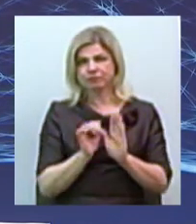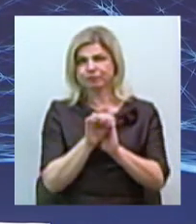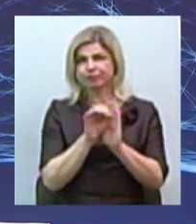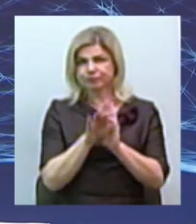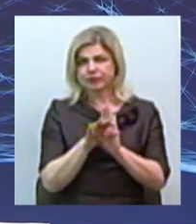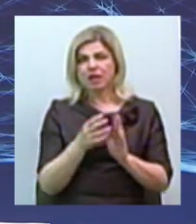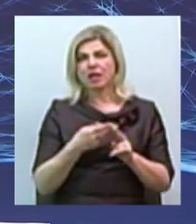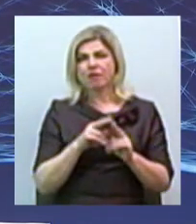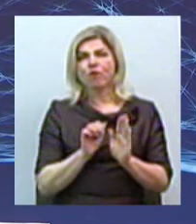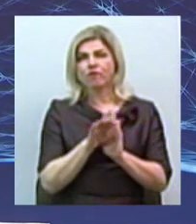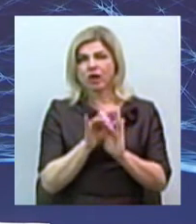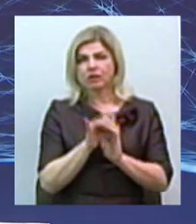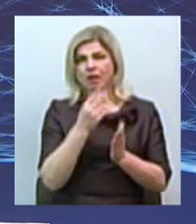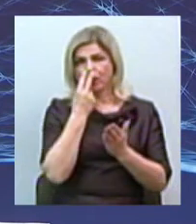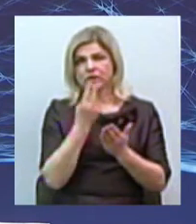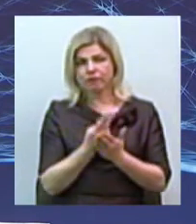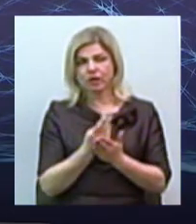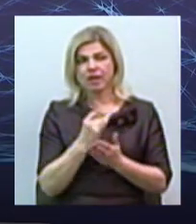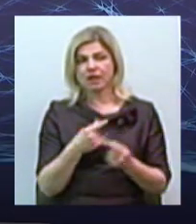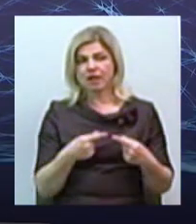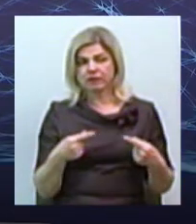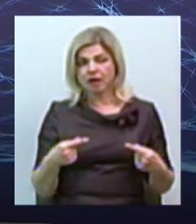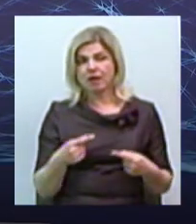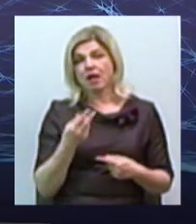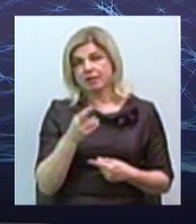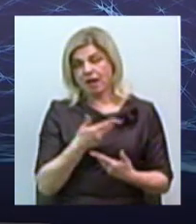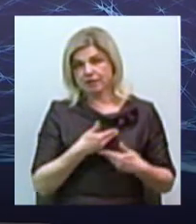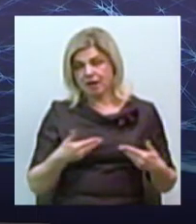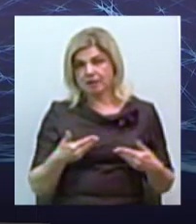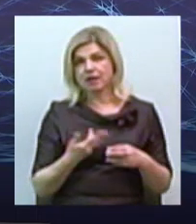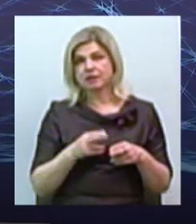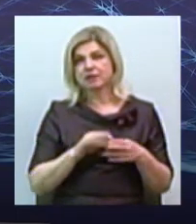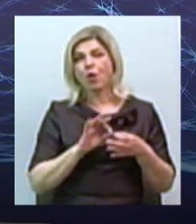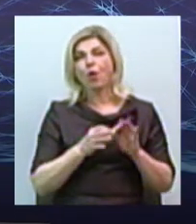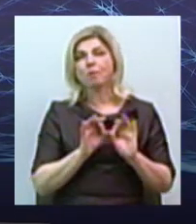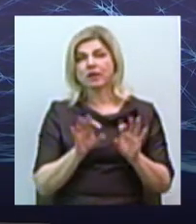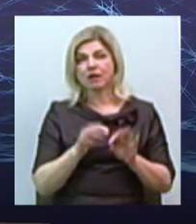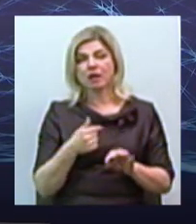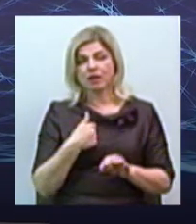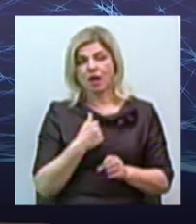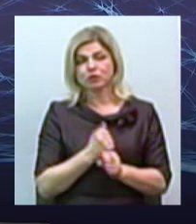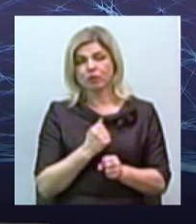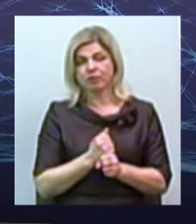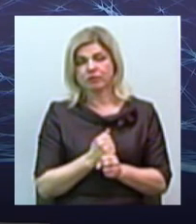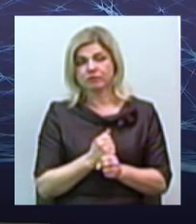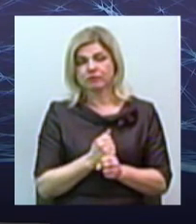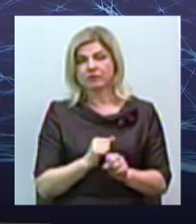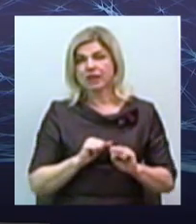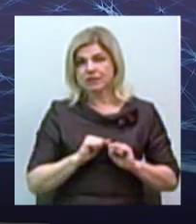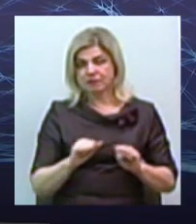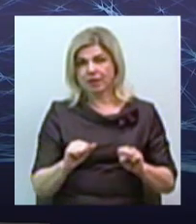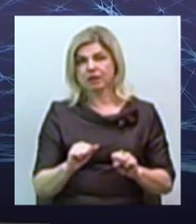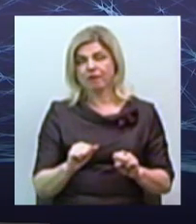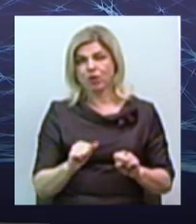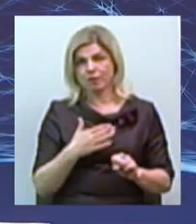його викласти, продемонструвати і так далі. Але для нас, ви знаєте, коментар я б, напевно, зробила, можливо, це і сміливо зі свого